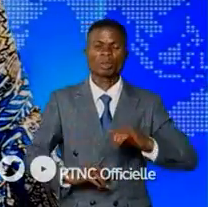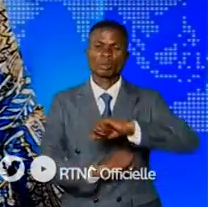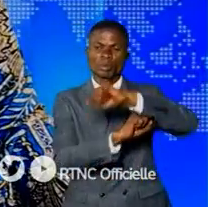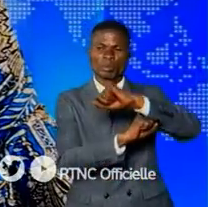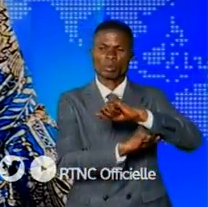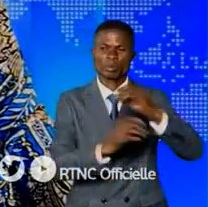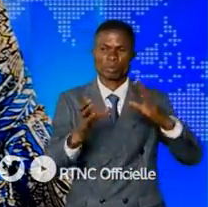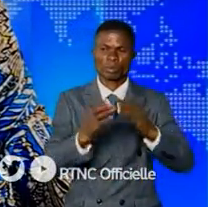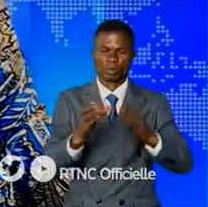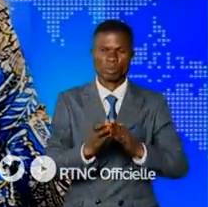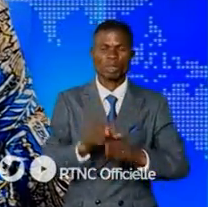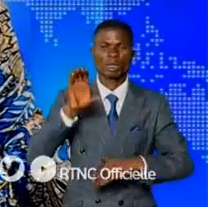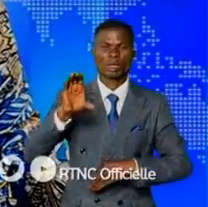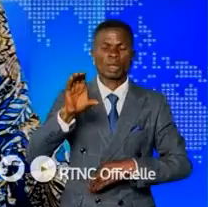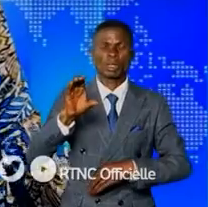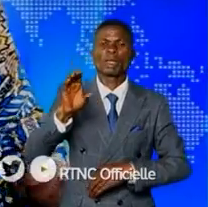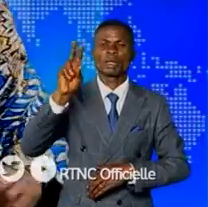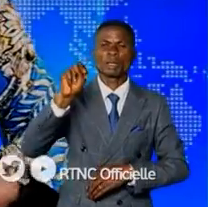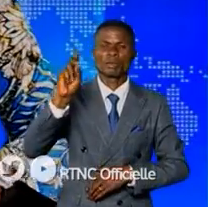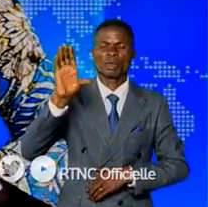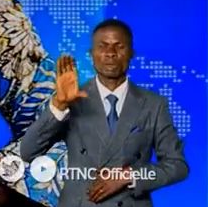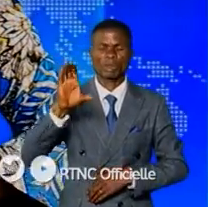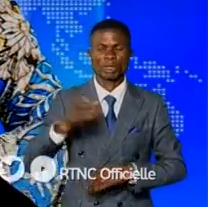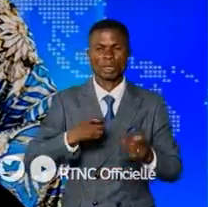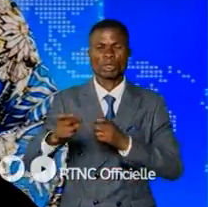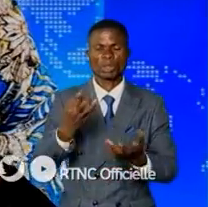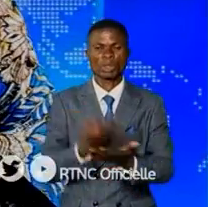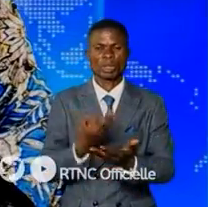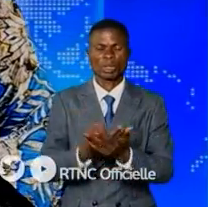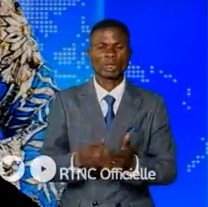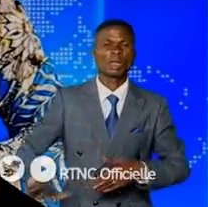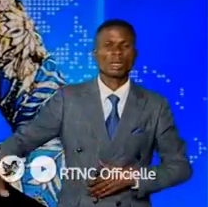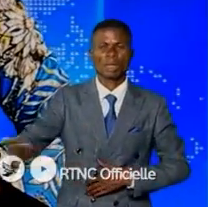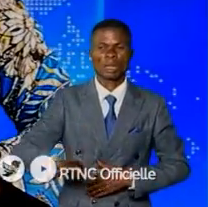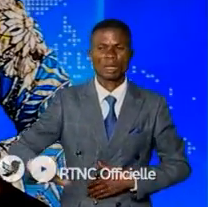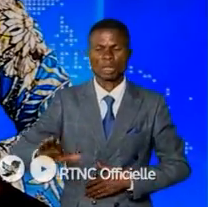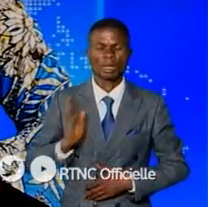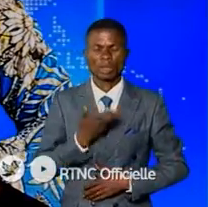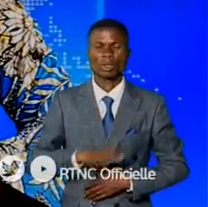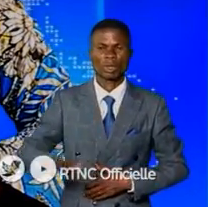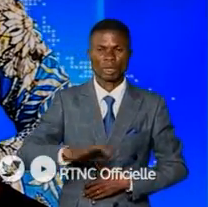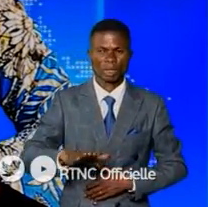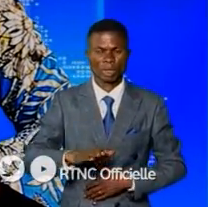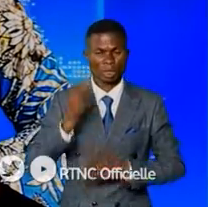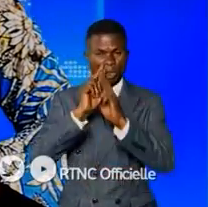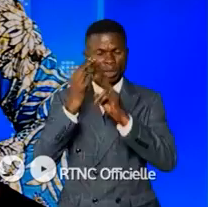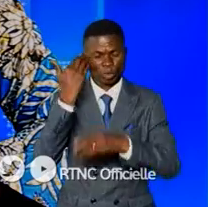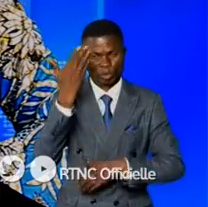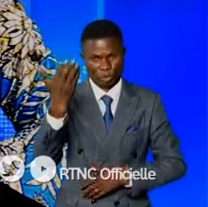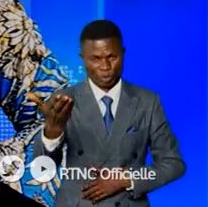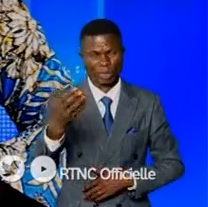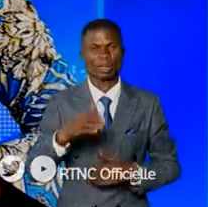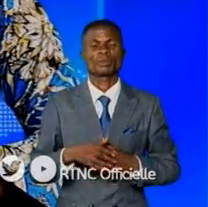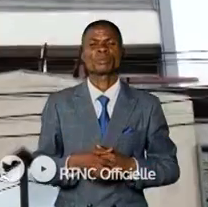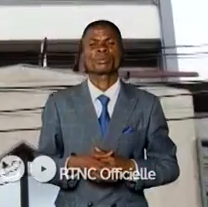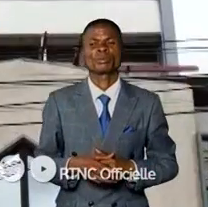avec FN Bank pour l'amélioration de la gestion financière sur l'ensemble du territoire national, nous fait dire Floribert Kinanga Omusashi.